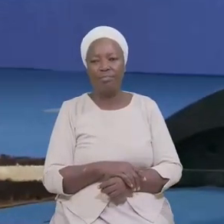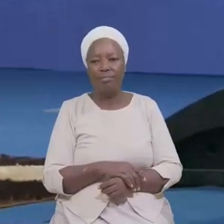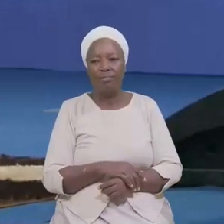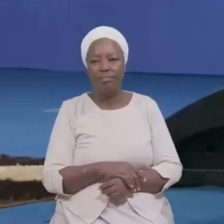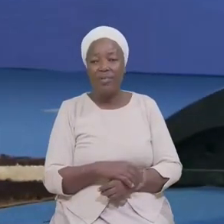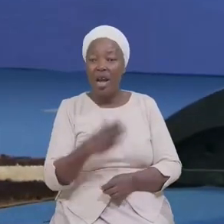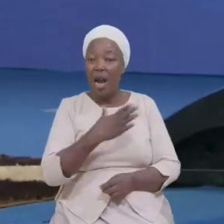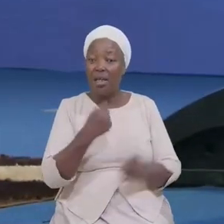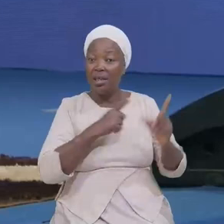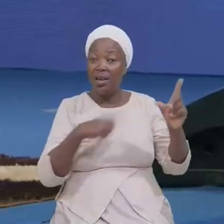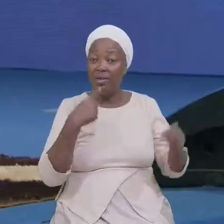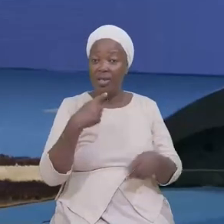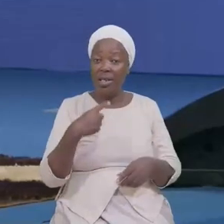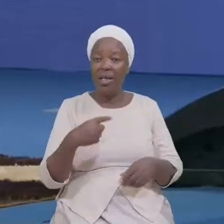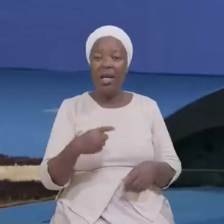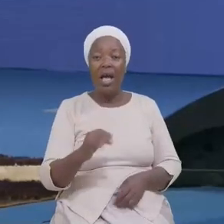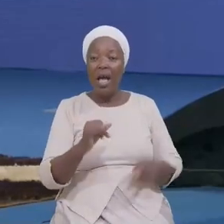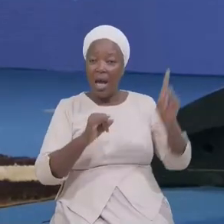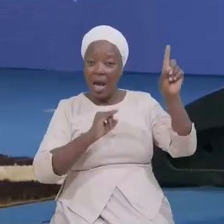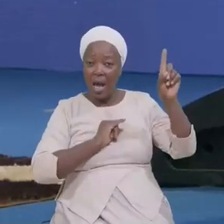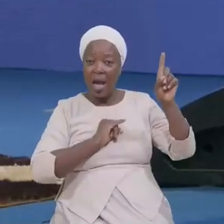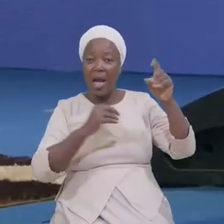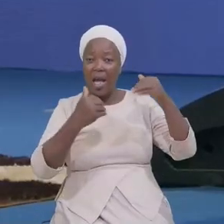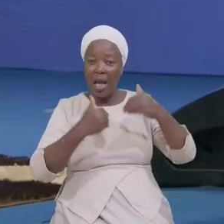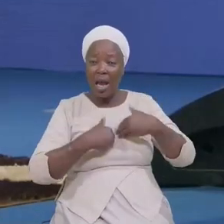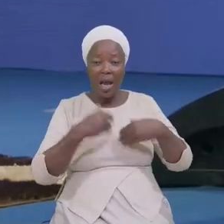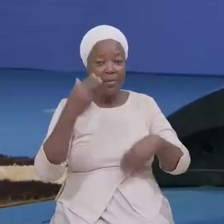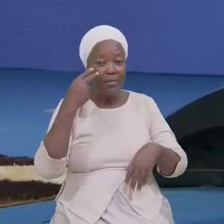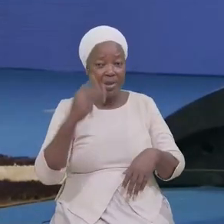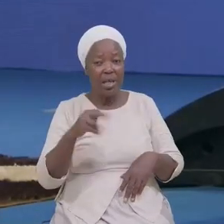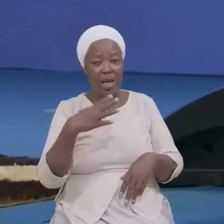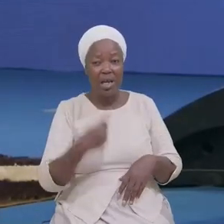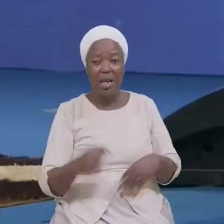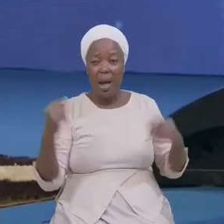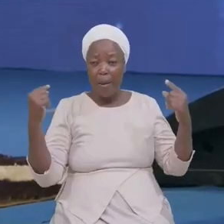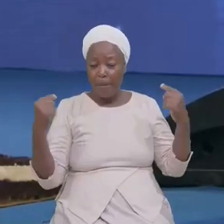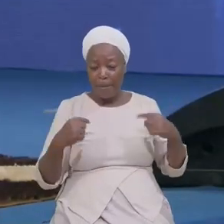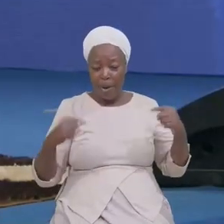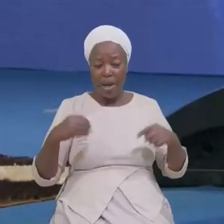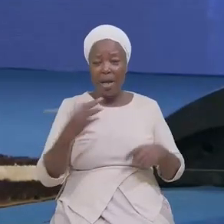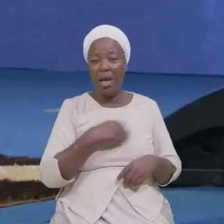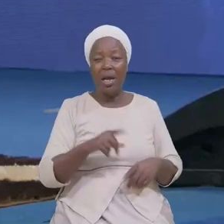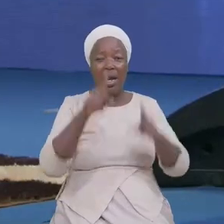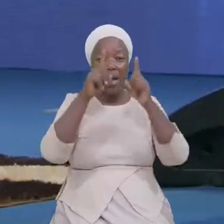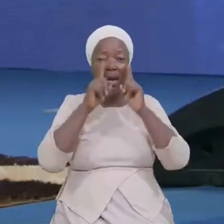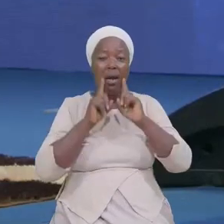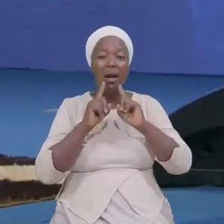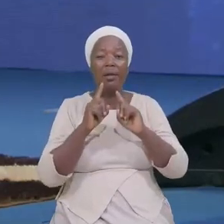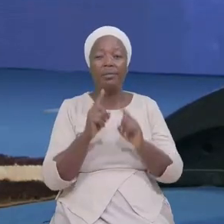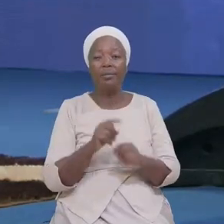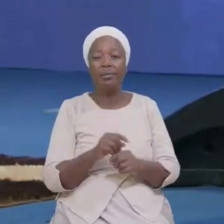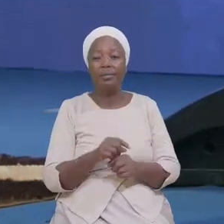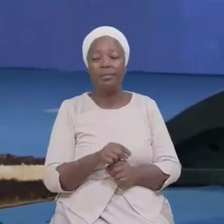Et le Seigneur dit, j'ai vu la souffrance et les pleurs, les cris de mon peuple.